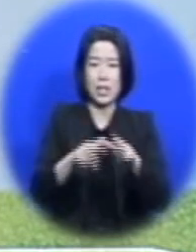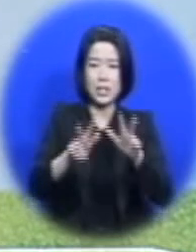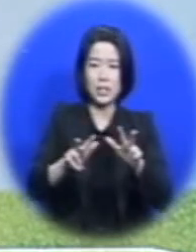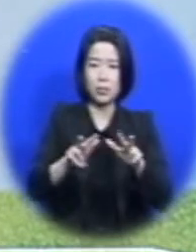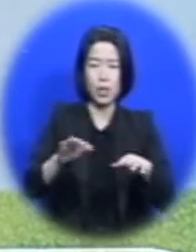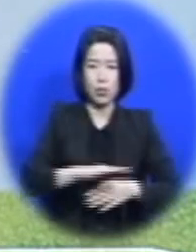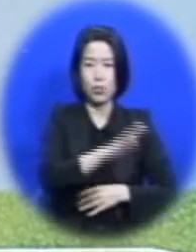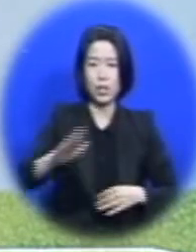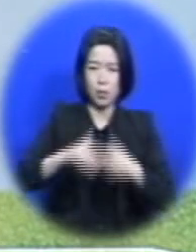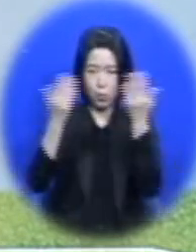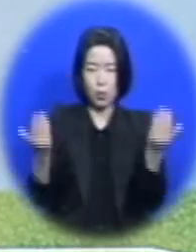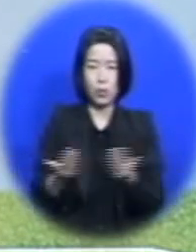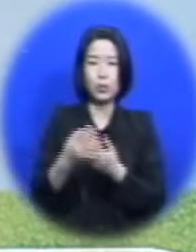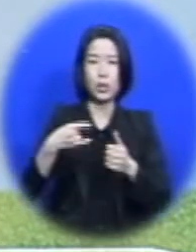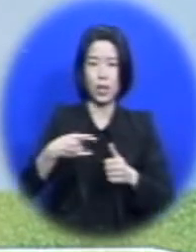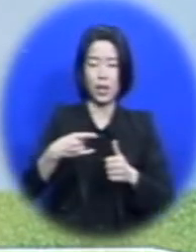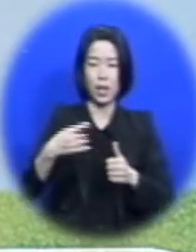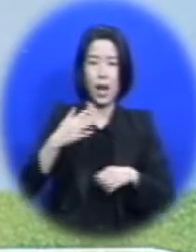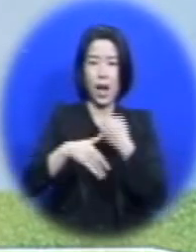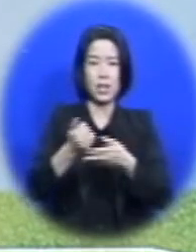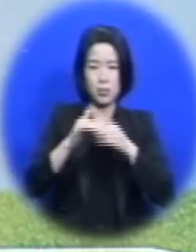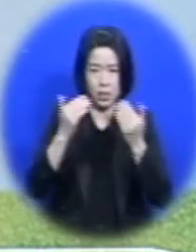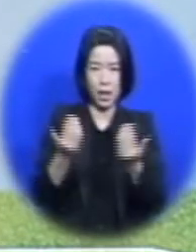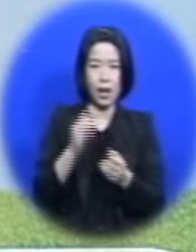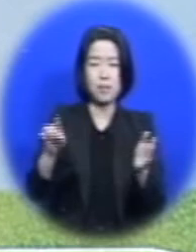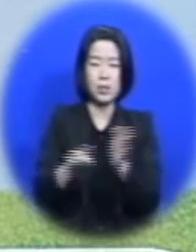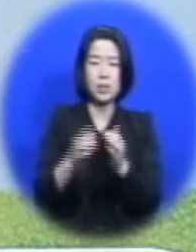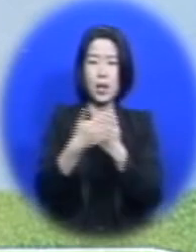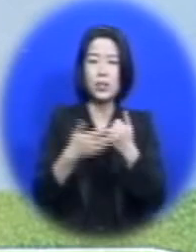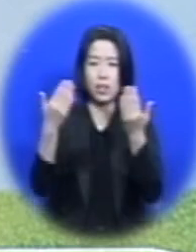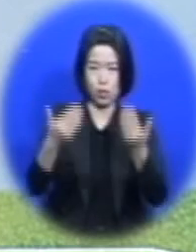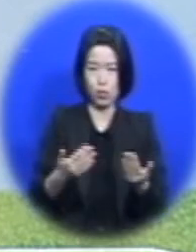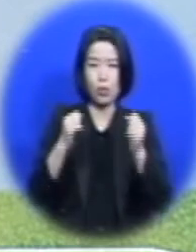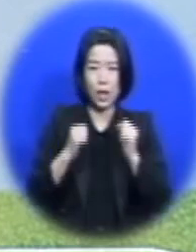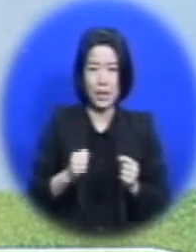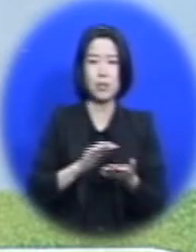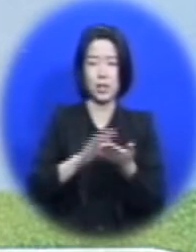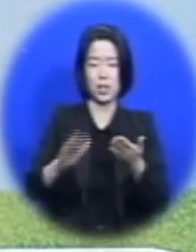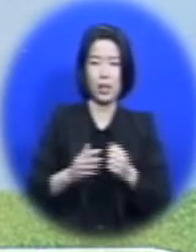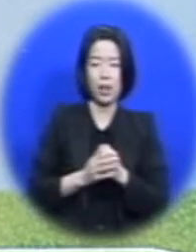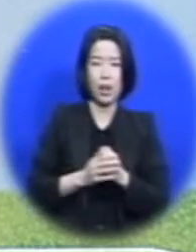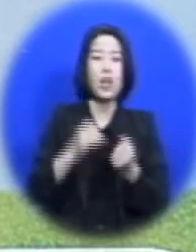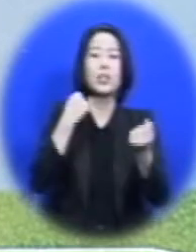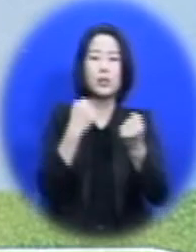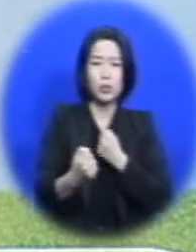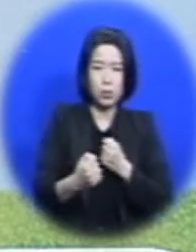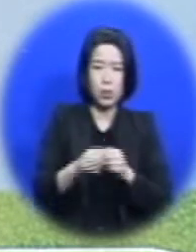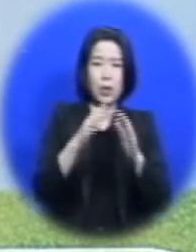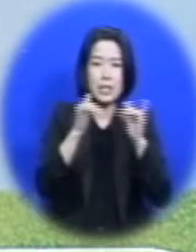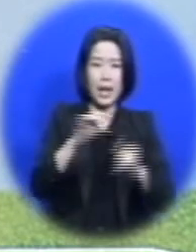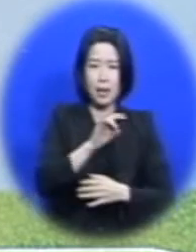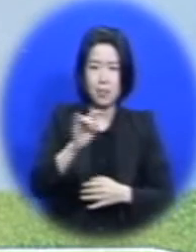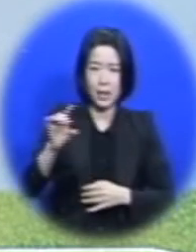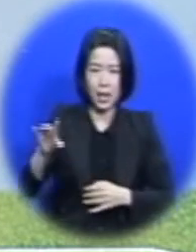모두에게도 하나님은 다 믿음의 은혜를 주시고 계세요 그런데도 왜 사람마다 믿음이다